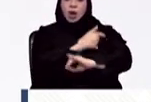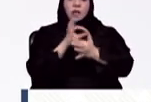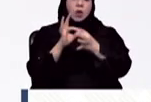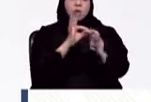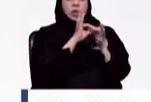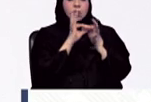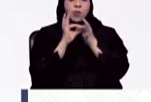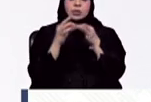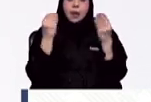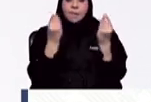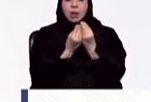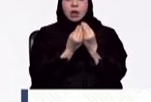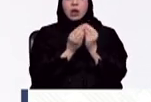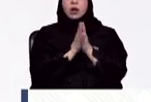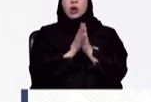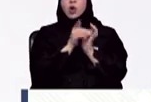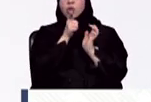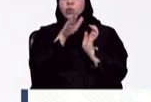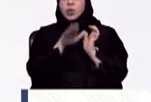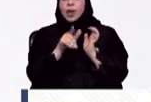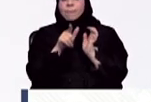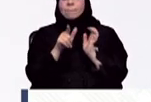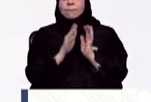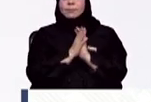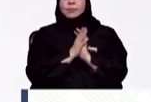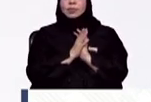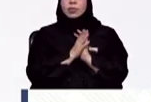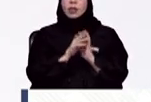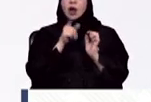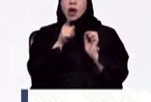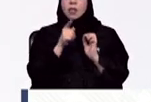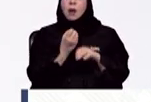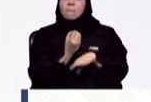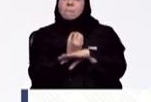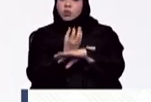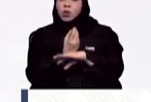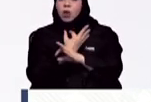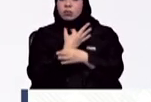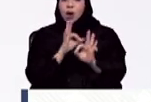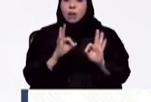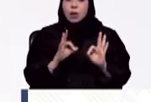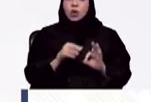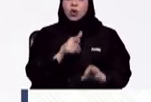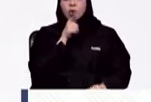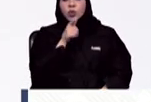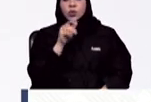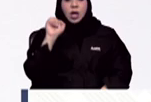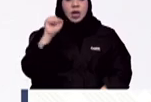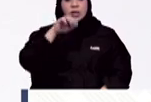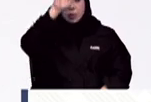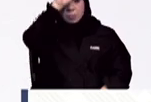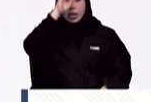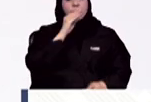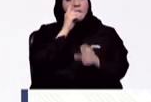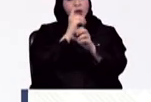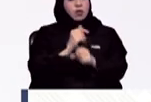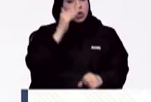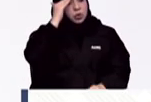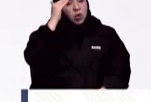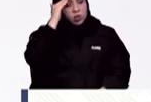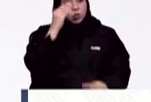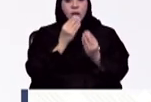فإحنا أمام مشروع إنساني متكامل, مشروع حضاري متكامل يحتسب إلى جلالة الملك المعظم حفظه الله